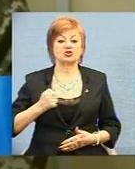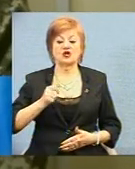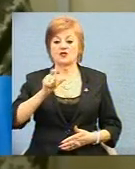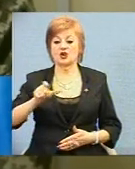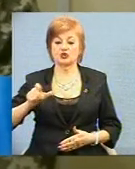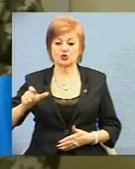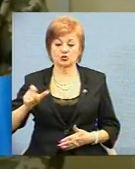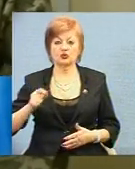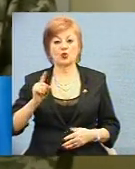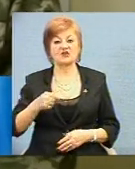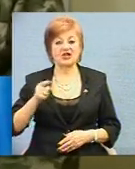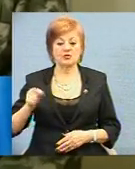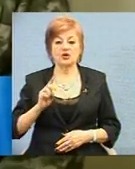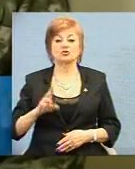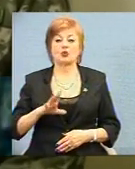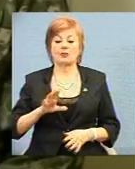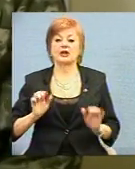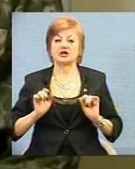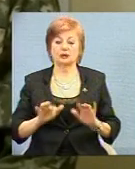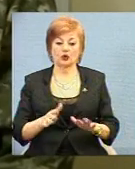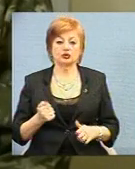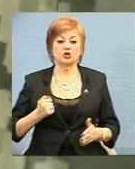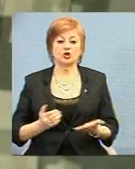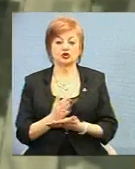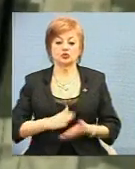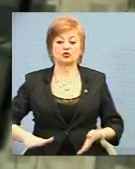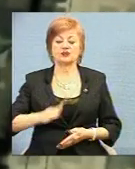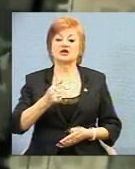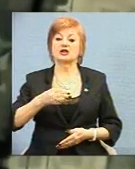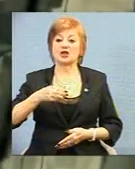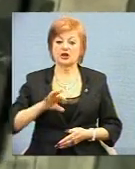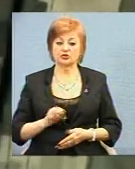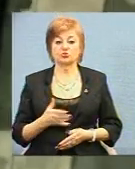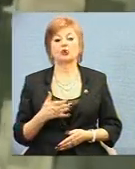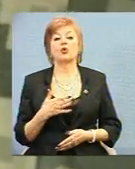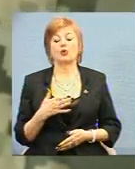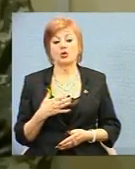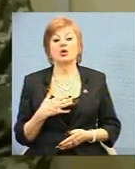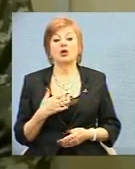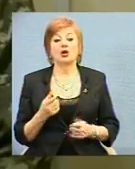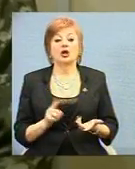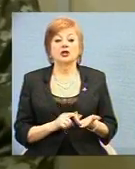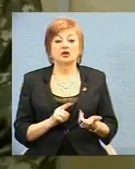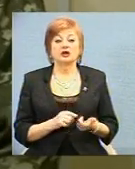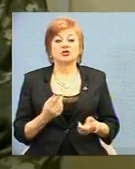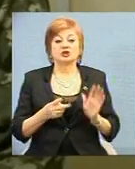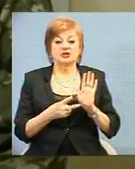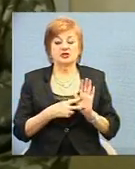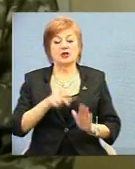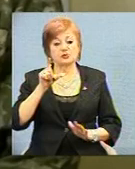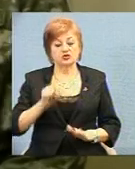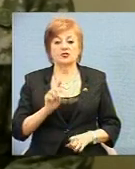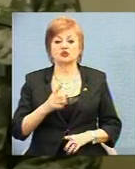військовослужбовців, які проходили службу в зоні АТО. За наш військовий комісаріат налічується 7 чоловік, які